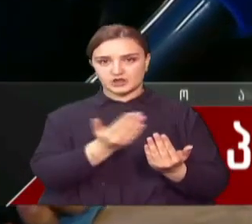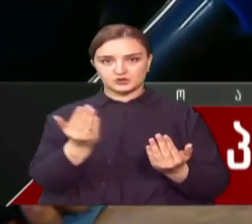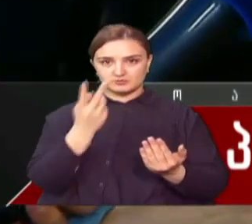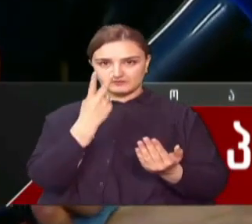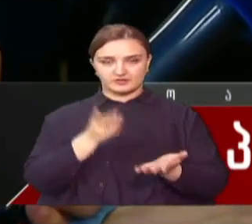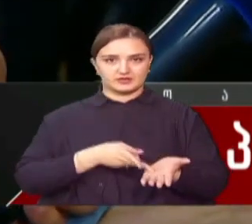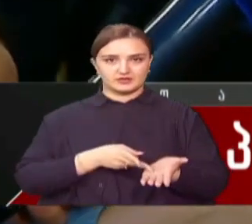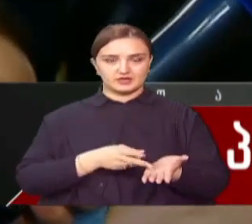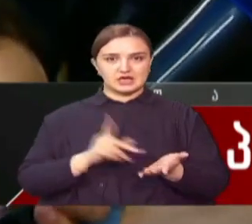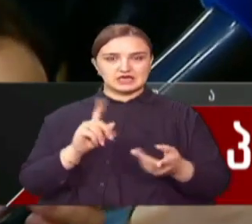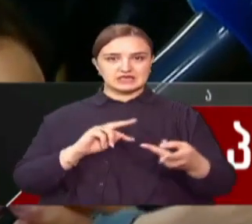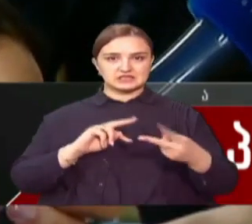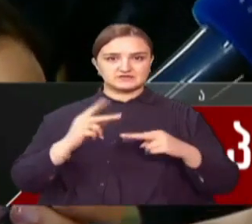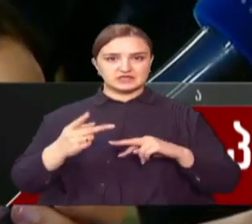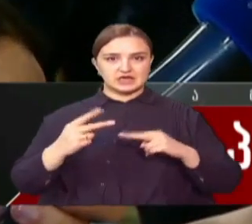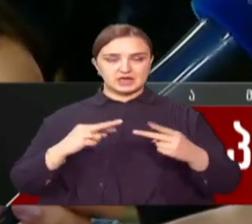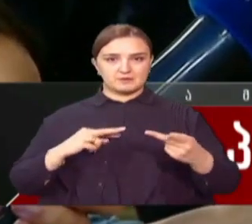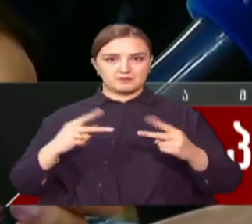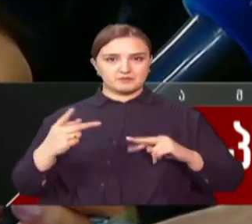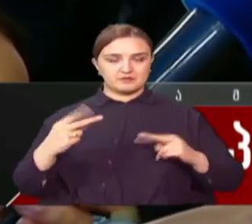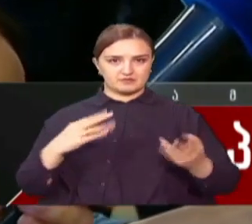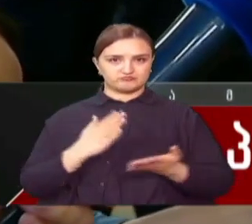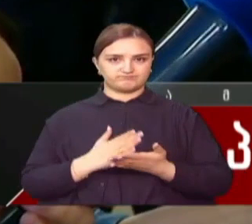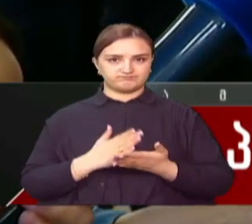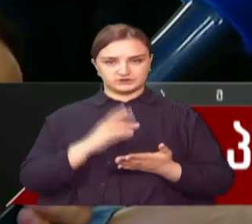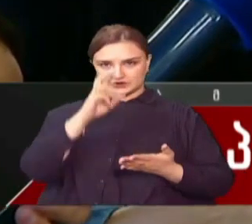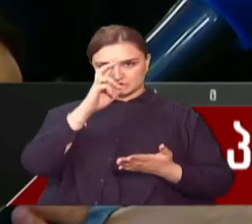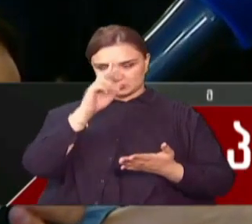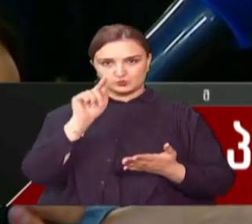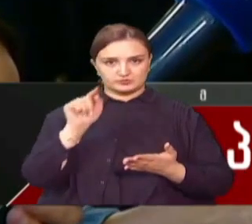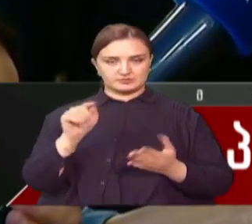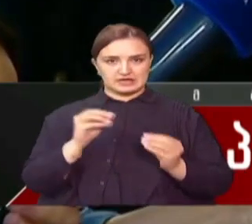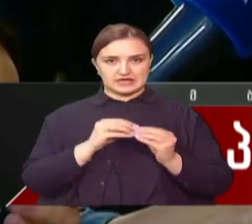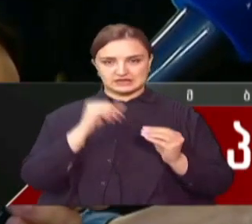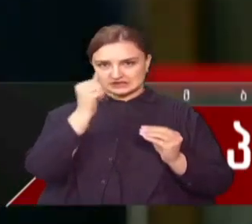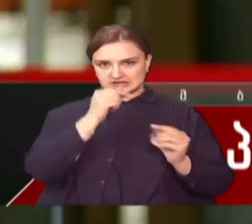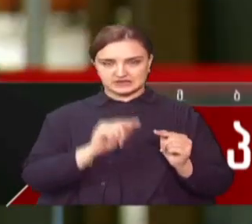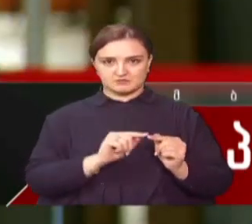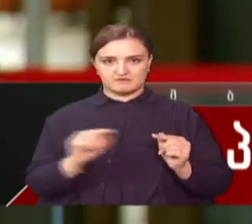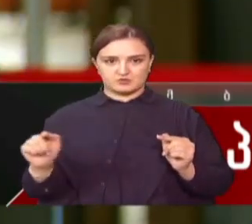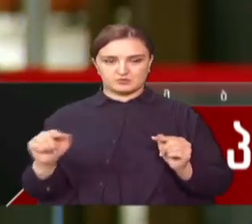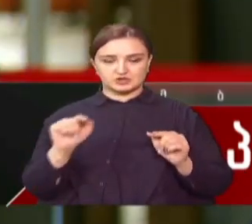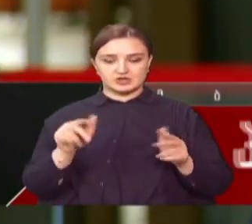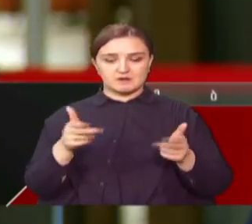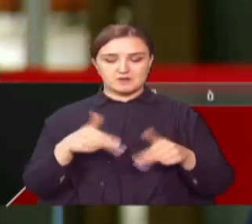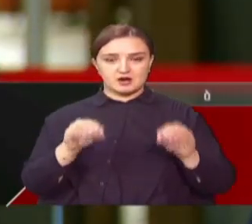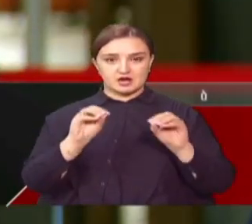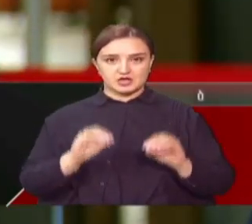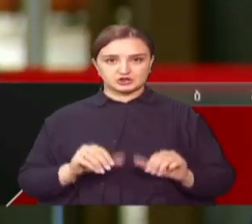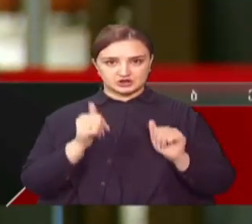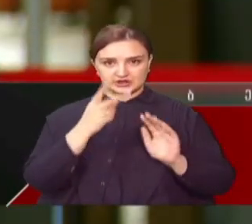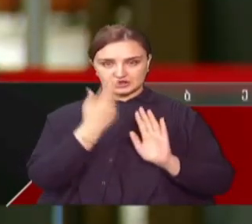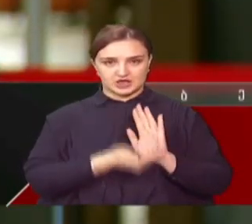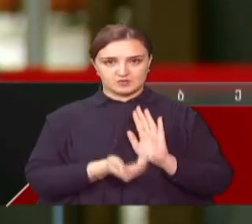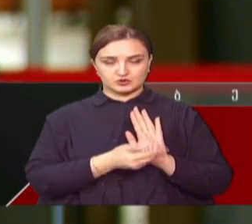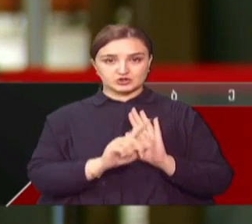ნახა თუ რა ცვლილება მოიტანა ჩვენმა ხელისუფლებამ ამ 10 წლის განმავლობაში. ამ ანგარიშში ძალიან კარგად გამოჩნდა